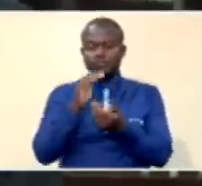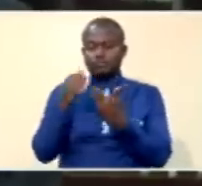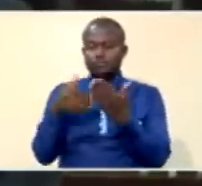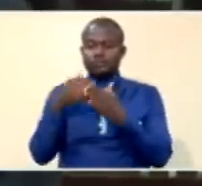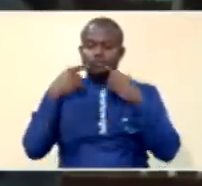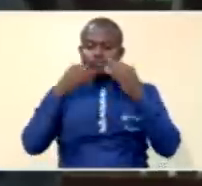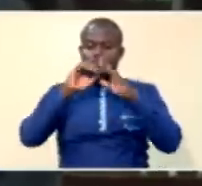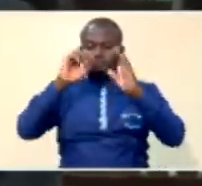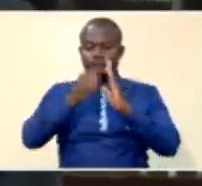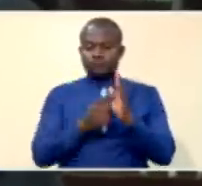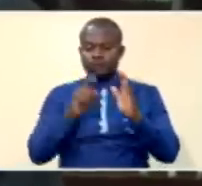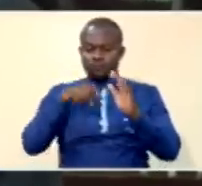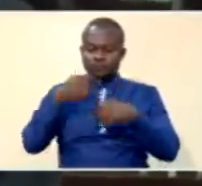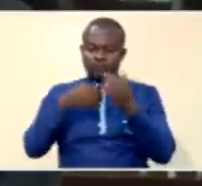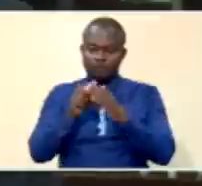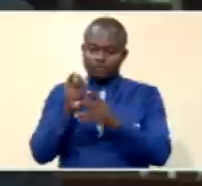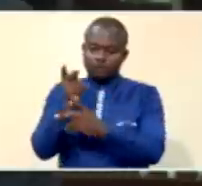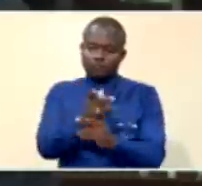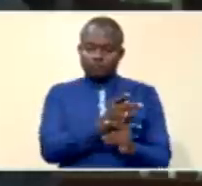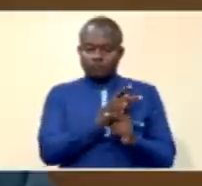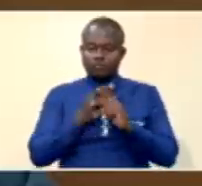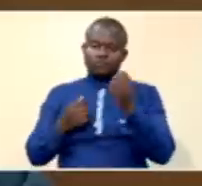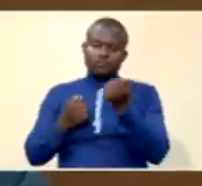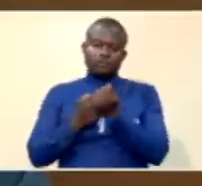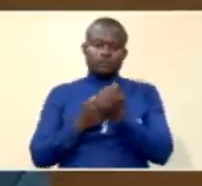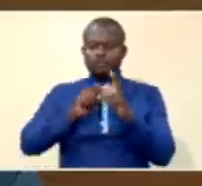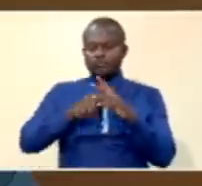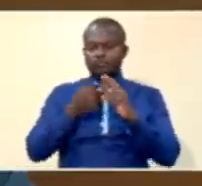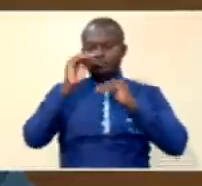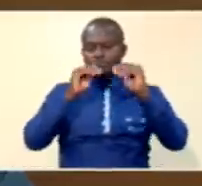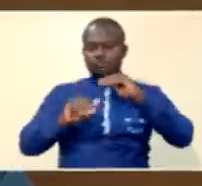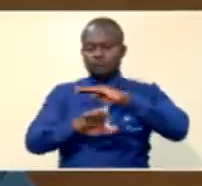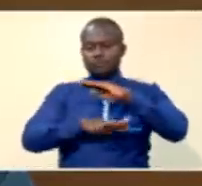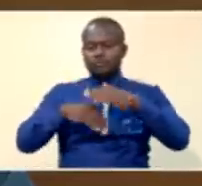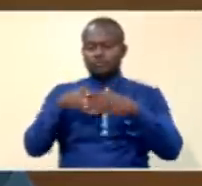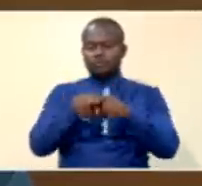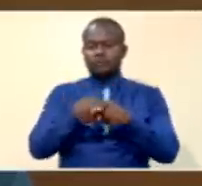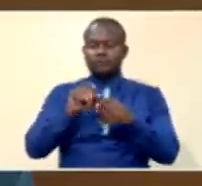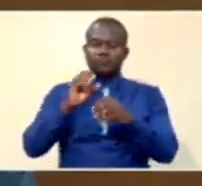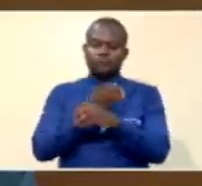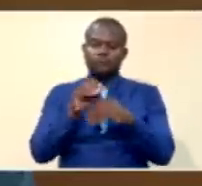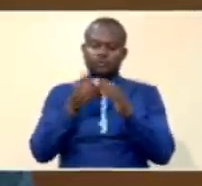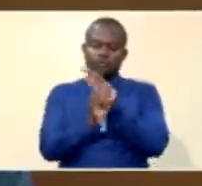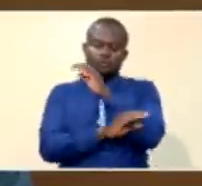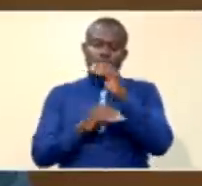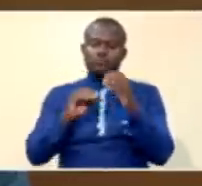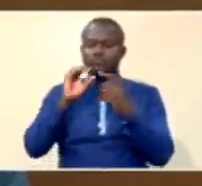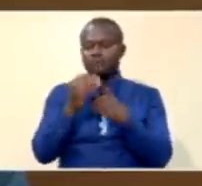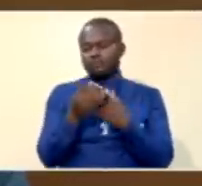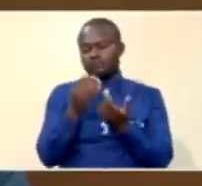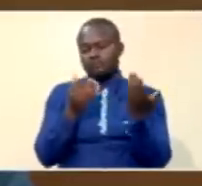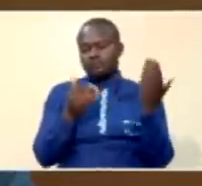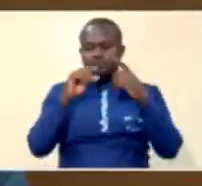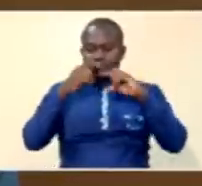isanga hari ingingo zigomba gukomeza kwitabwaho no gushyigikirwa uhereye mu nzego zo hasi nk'Itorero ry'Igihugu, umuco w'ubudaheranwa, kugira